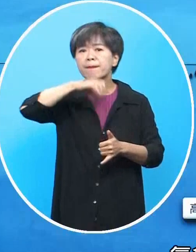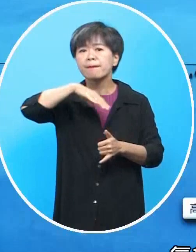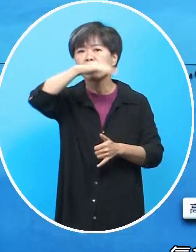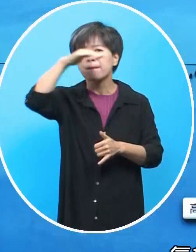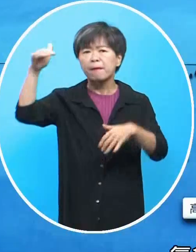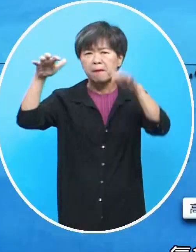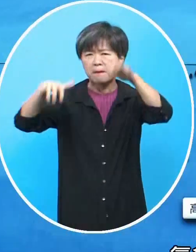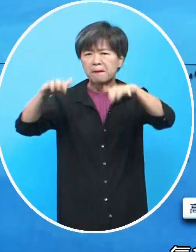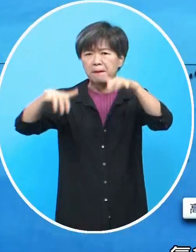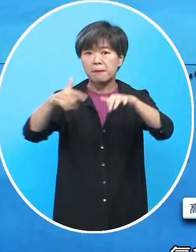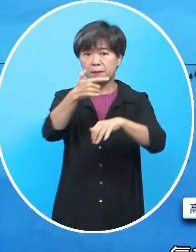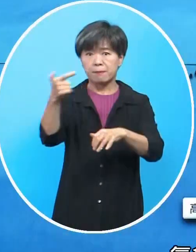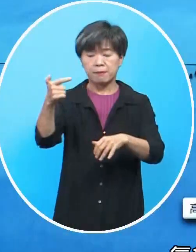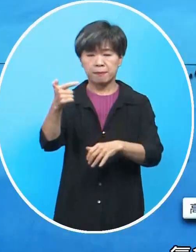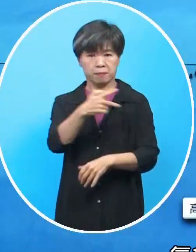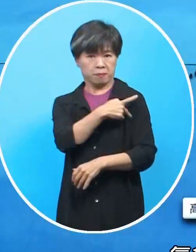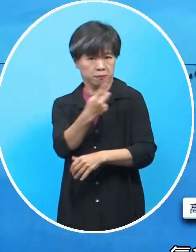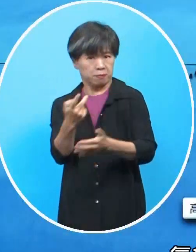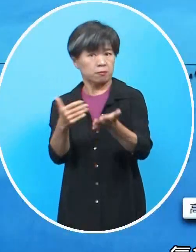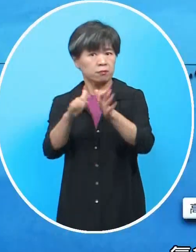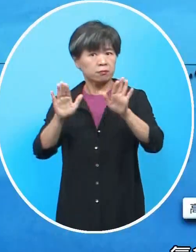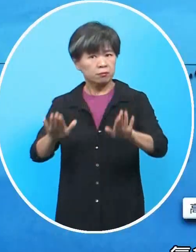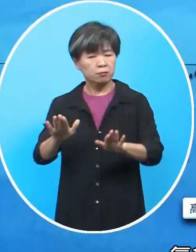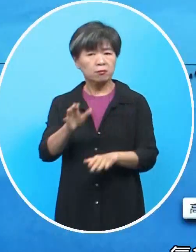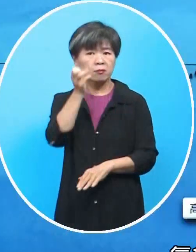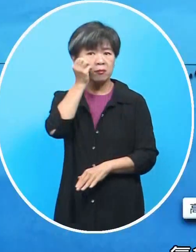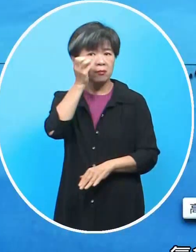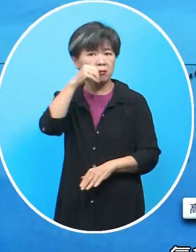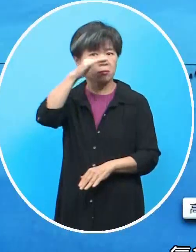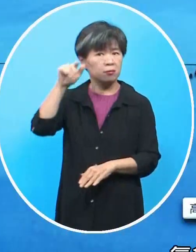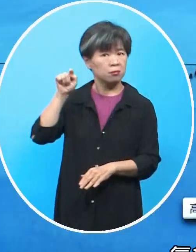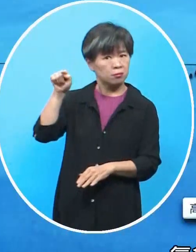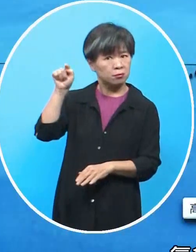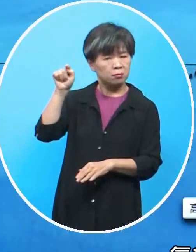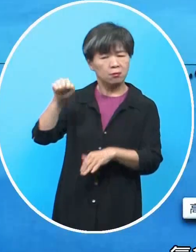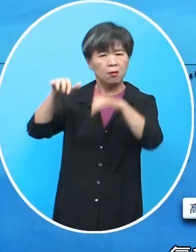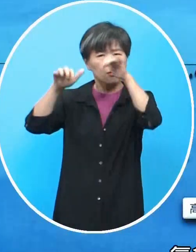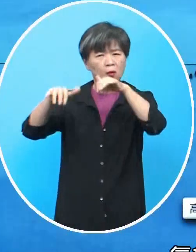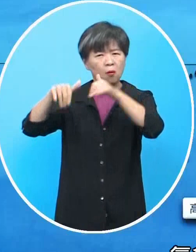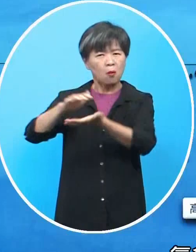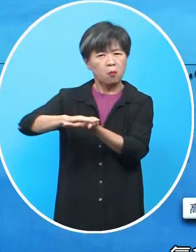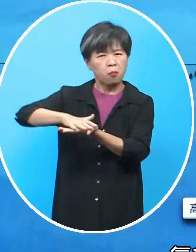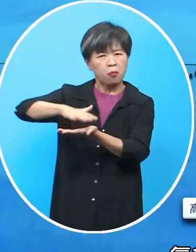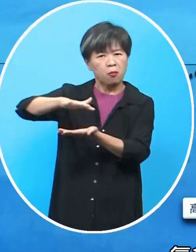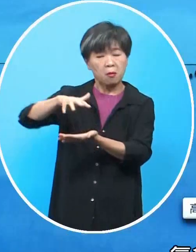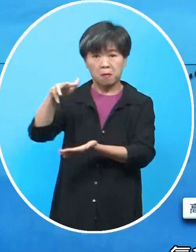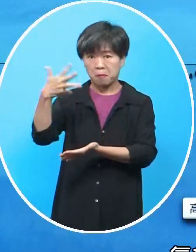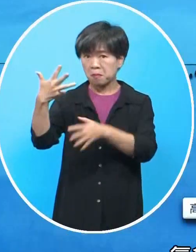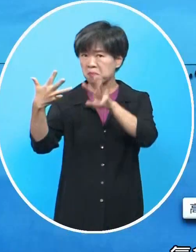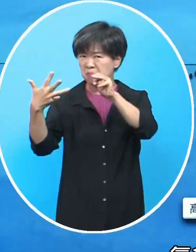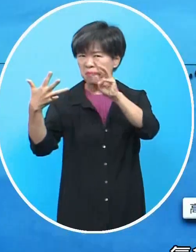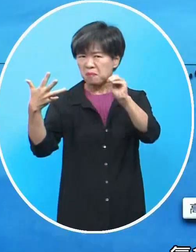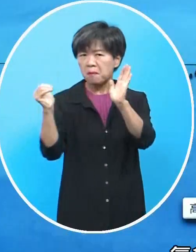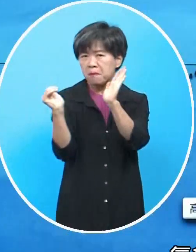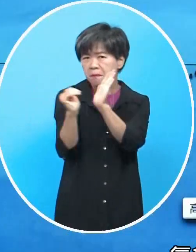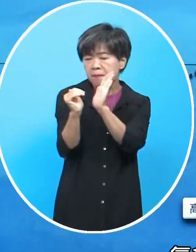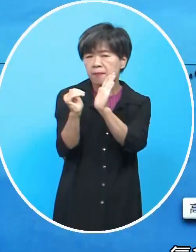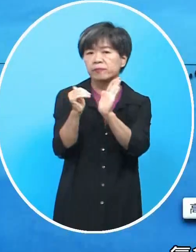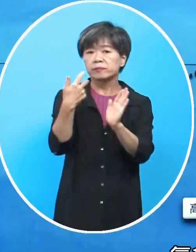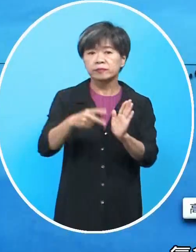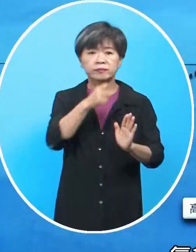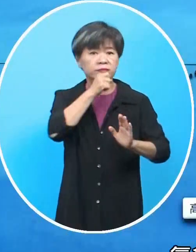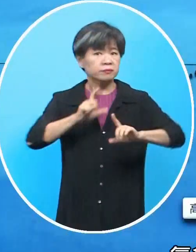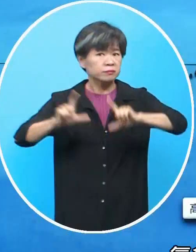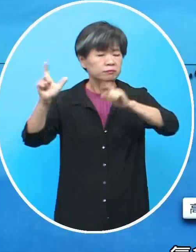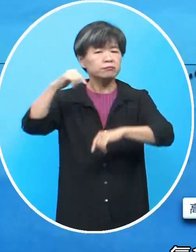的降雨。从星期二累积到目前为止，花莲的山区的降雨已经快要达到800毫米了。另外，台东山区的